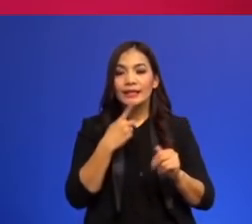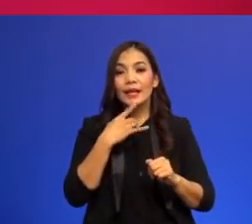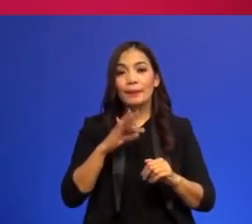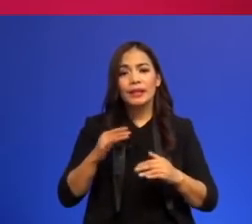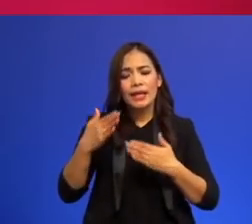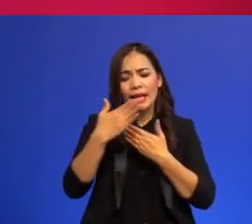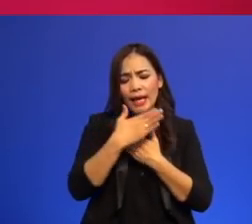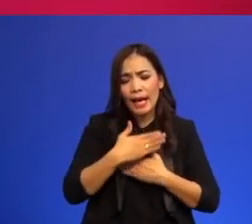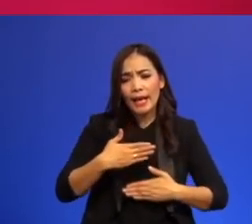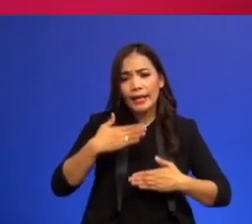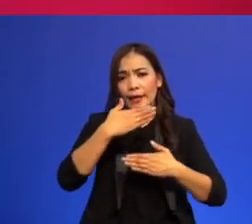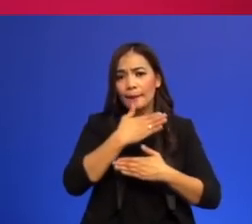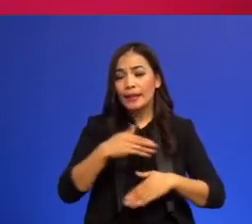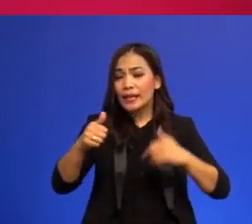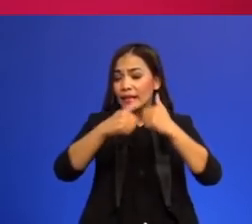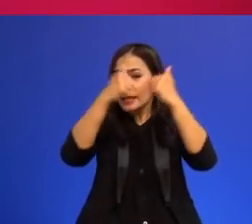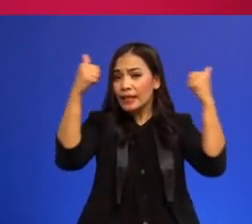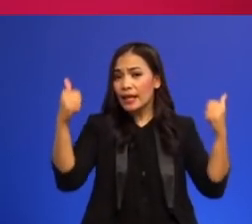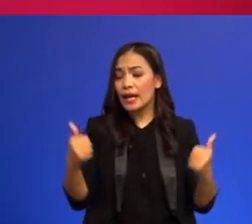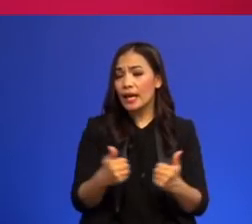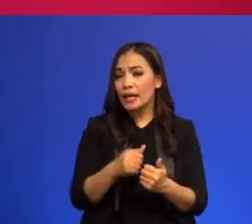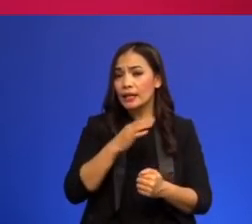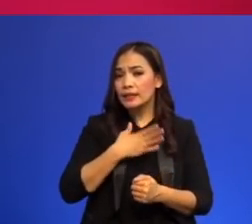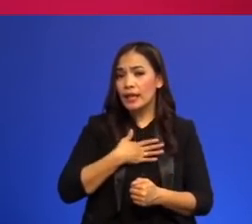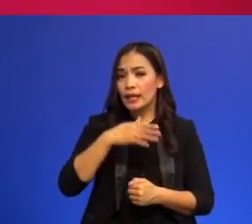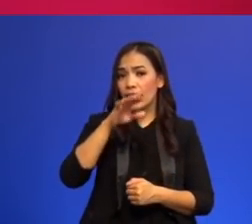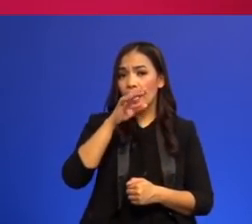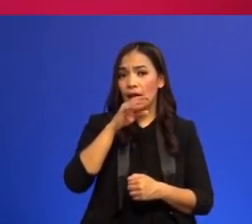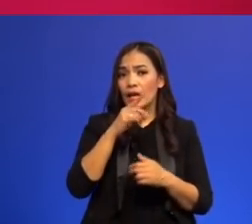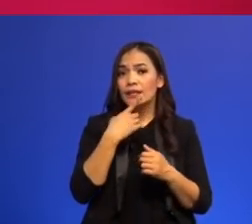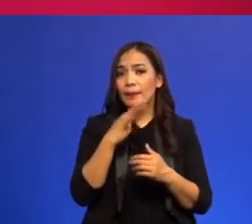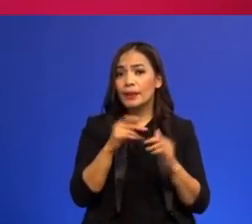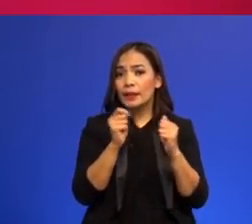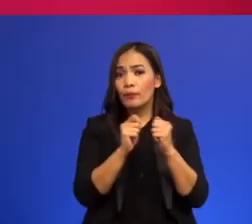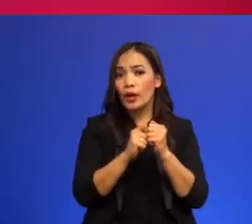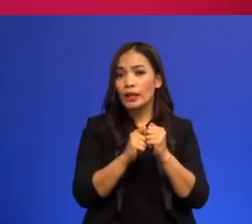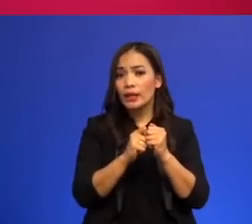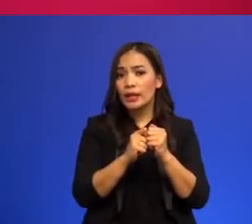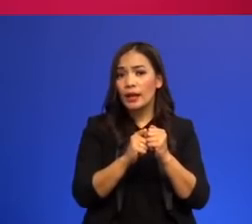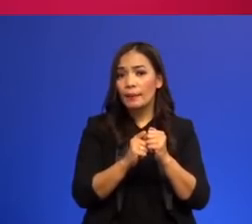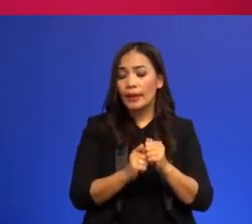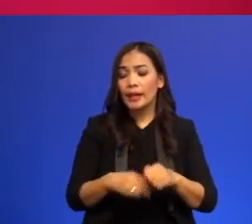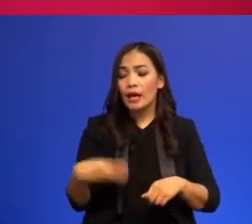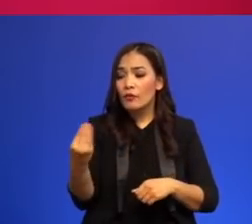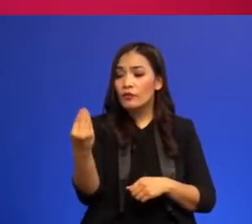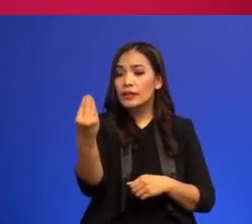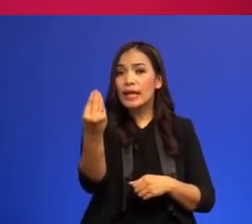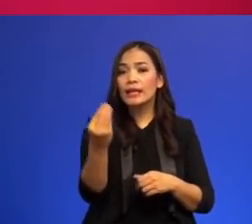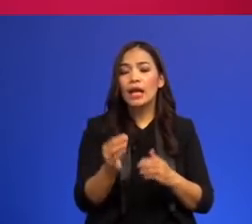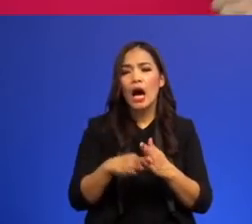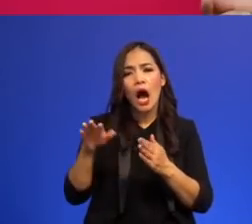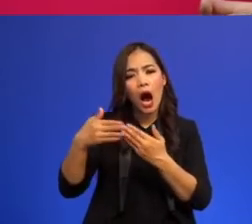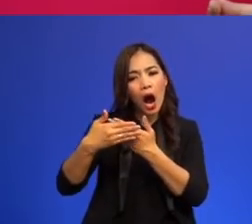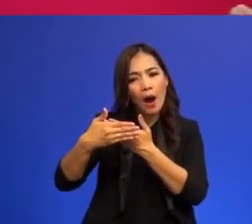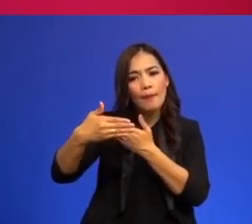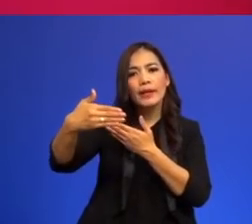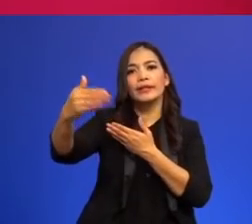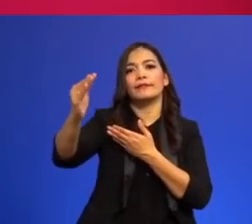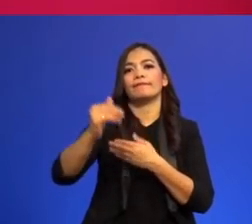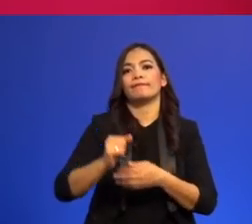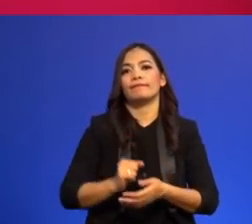kenikmatan, keindahan, kenyamanan, saya gunakan kata wisata. Wisata abadi, ingat loh saya pakai kata abadi